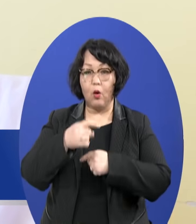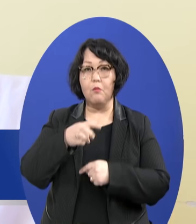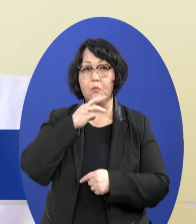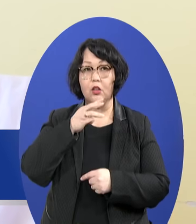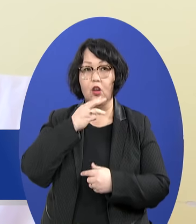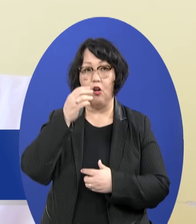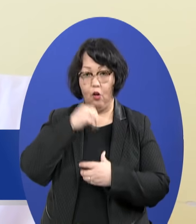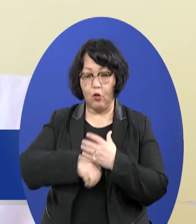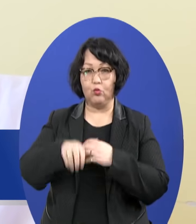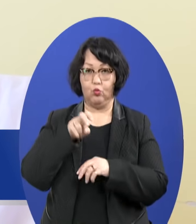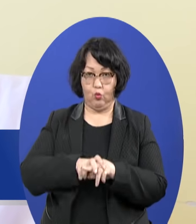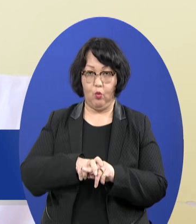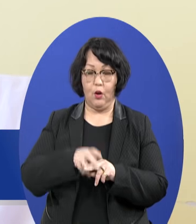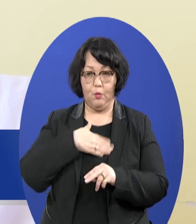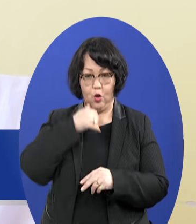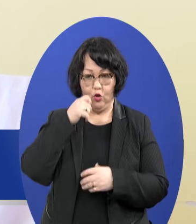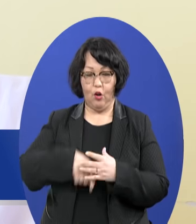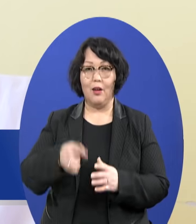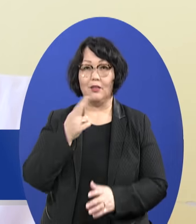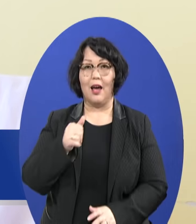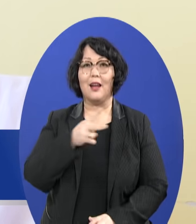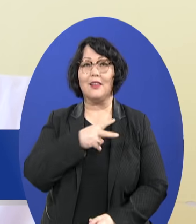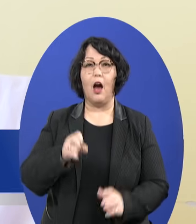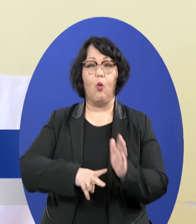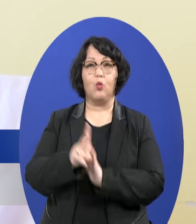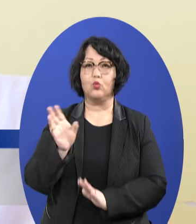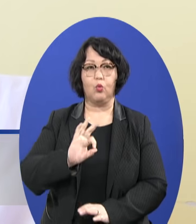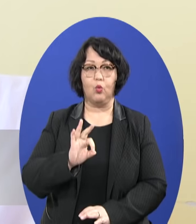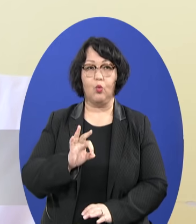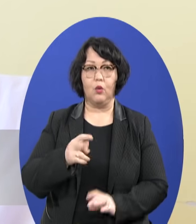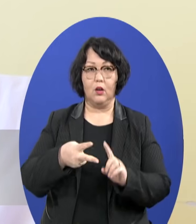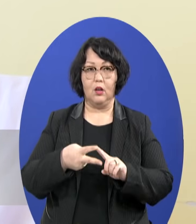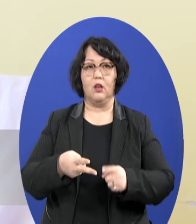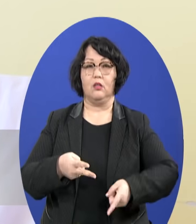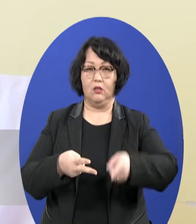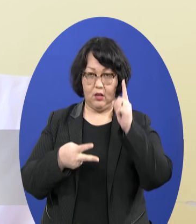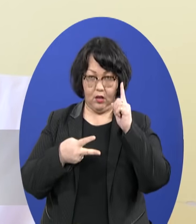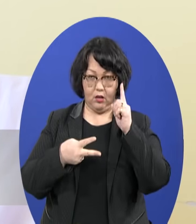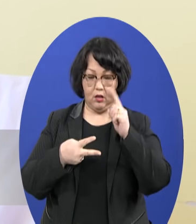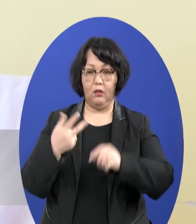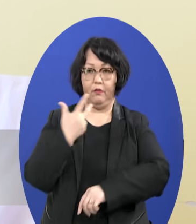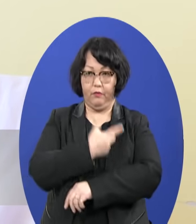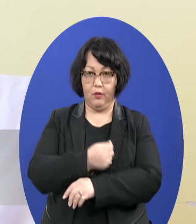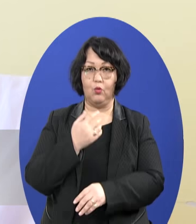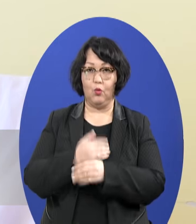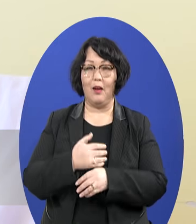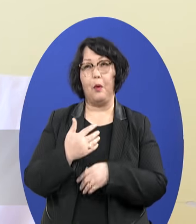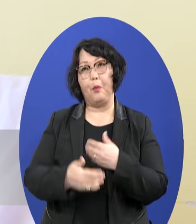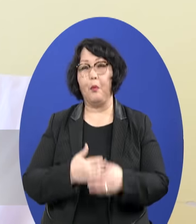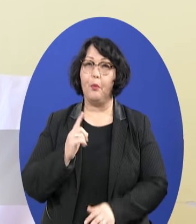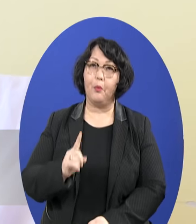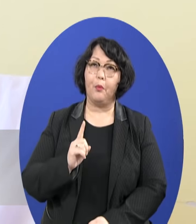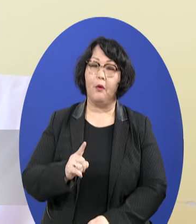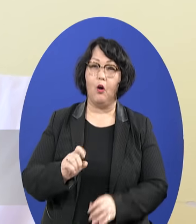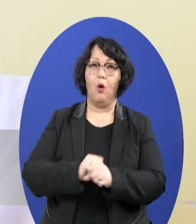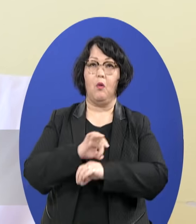Дархлаа тогтохгүй гэсэн үг. Тэгэхээр 1-р тунгаа хийлгчээд өвдсөн хүмүүс бас байгаа. Ковидтэй халдвар авч болно гэсэн үг. А вакцины 2-р тунгийн